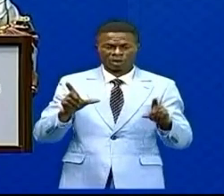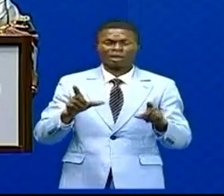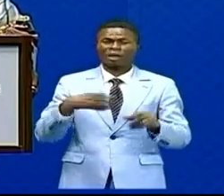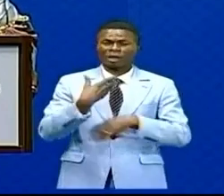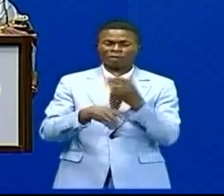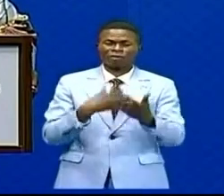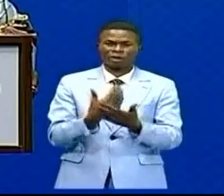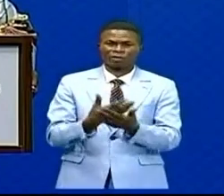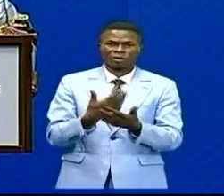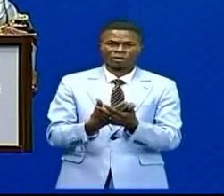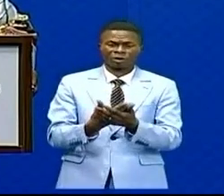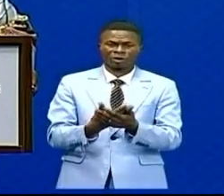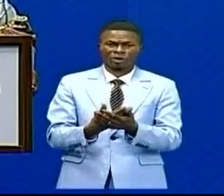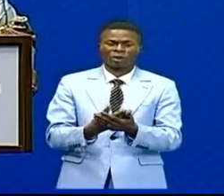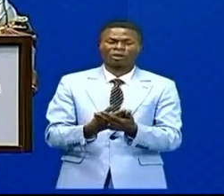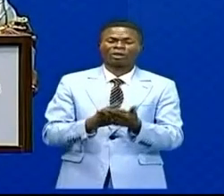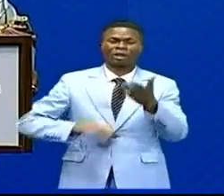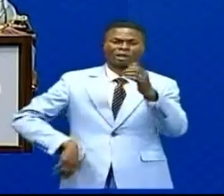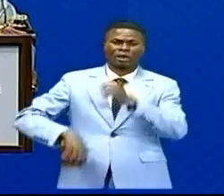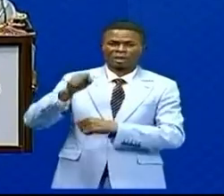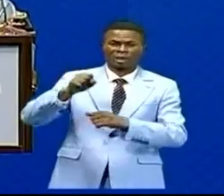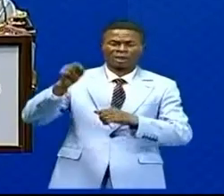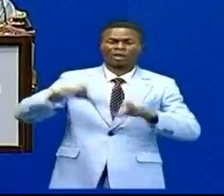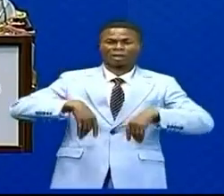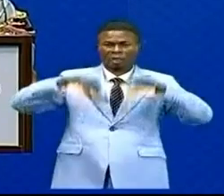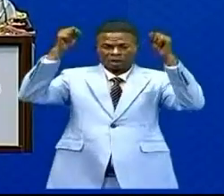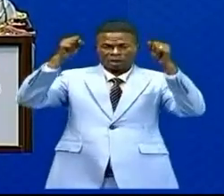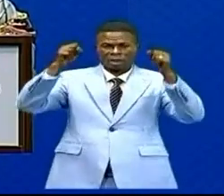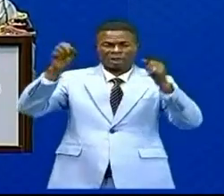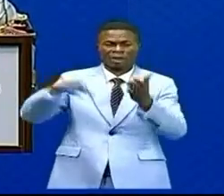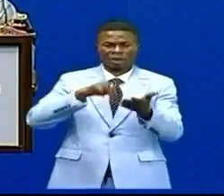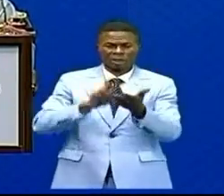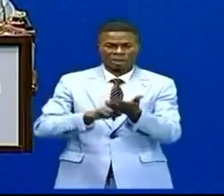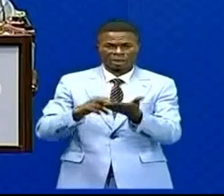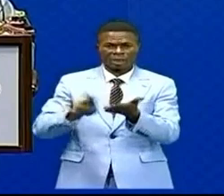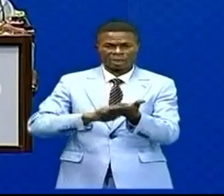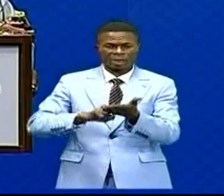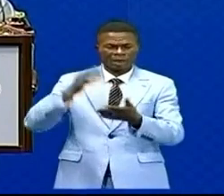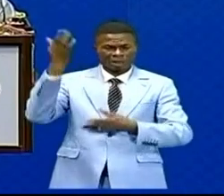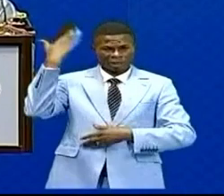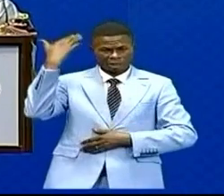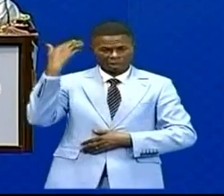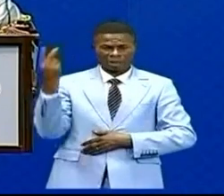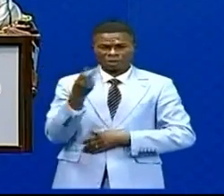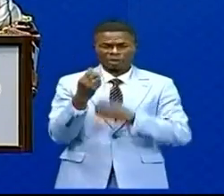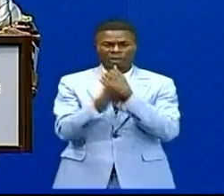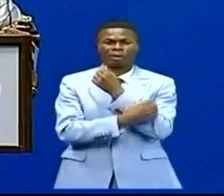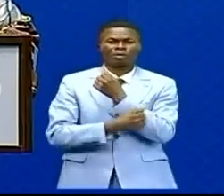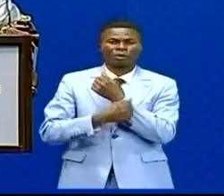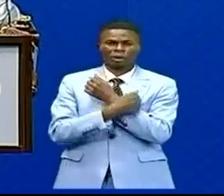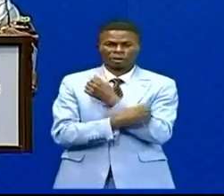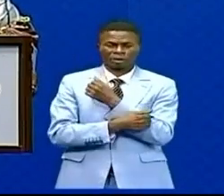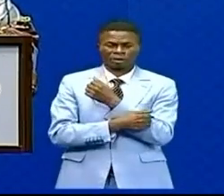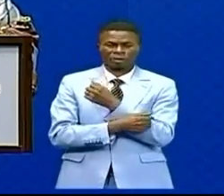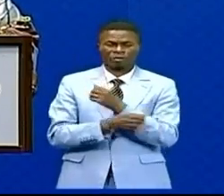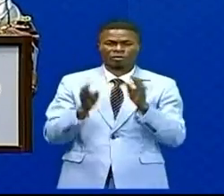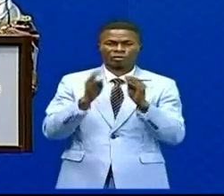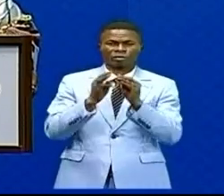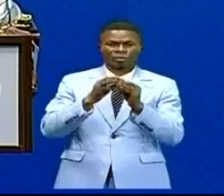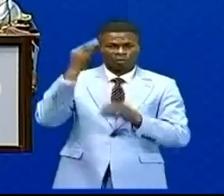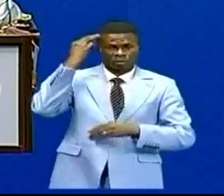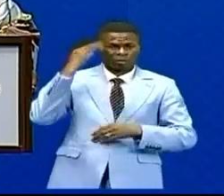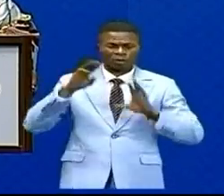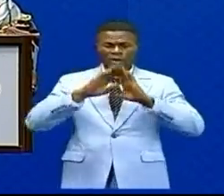accélérer le processus de ratification des accords déjà signés par les deux parties. Le Conseil a